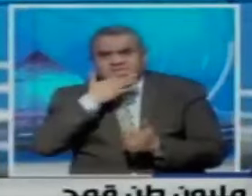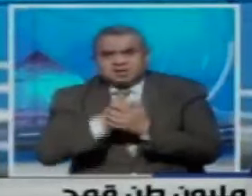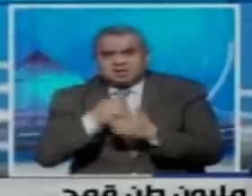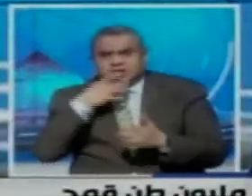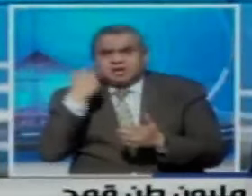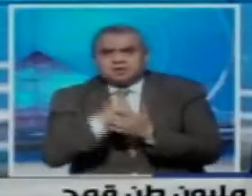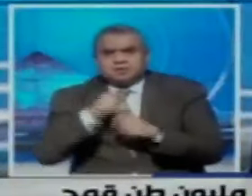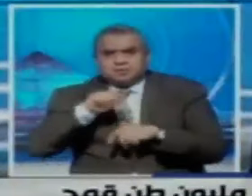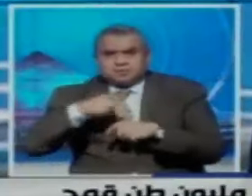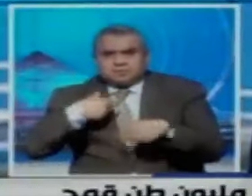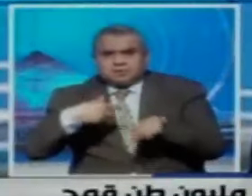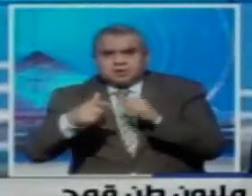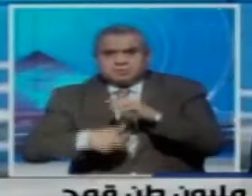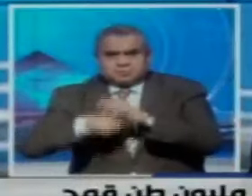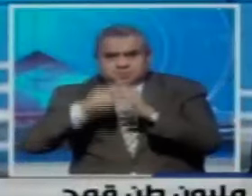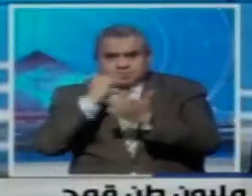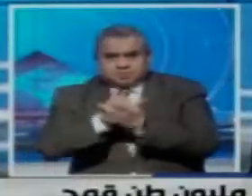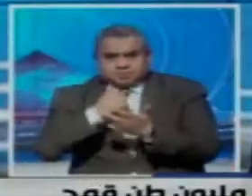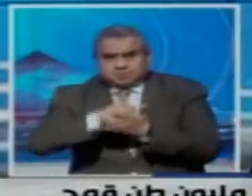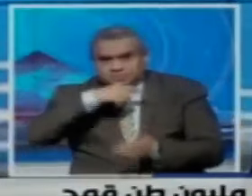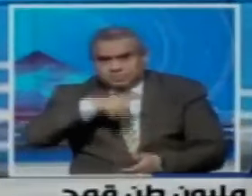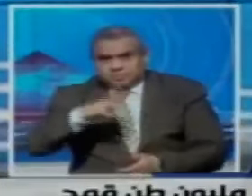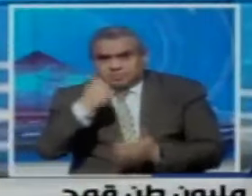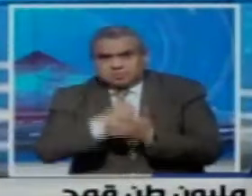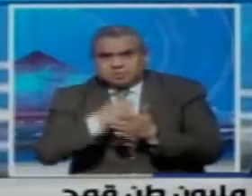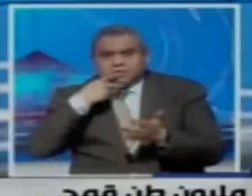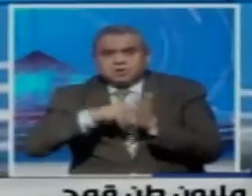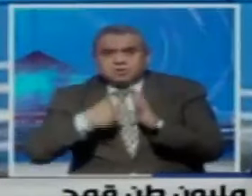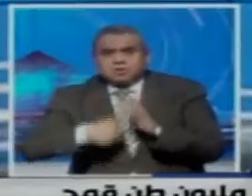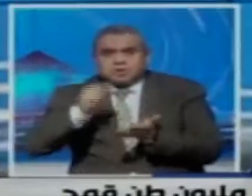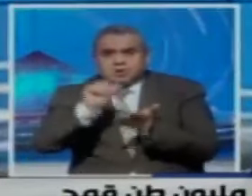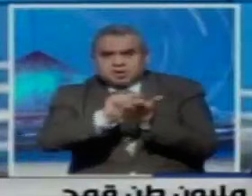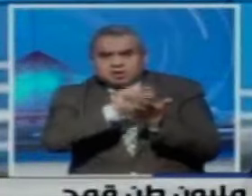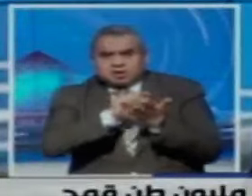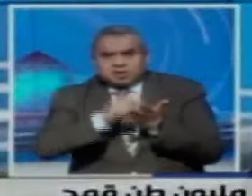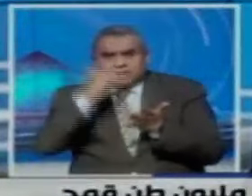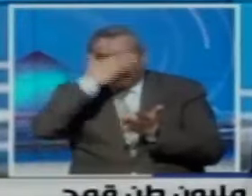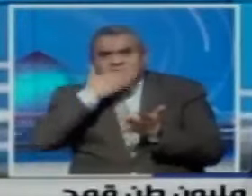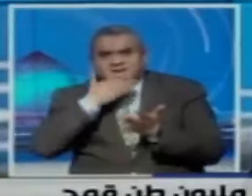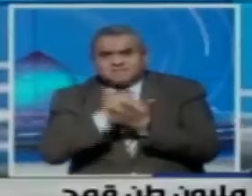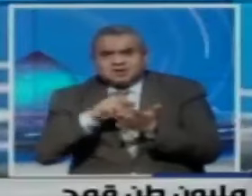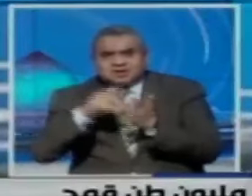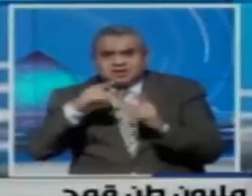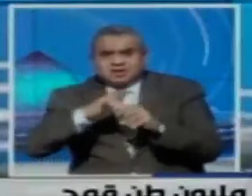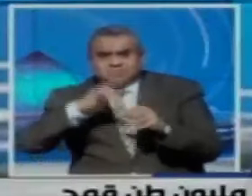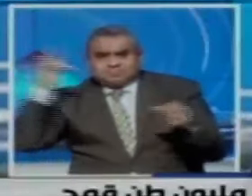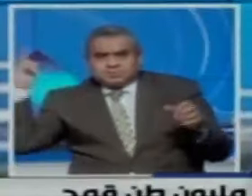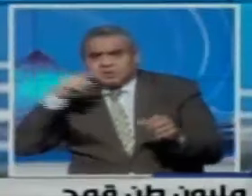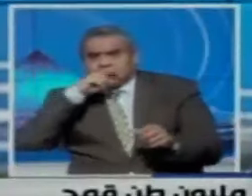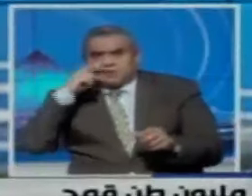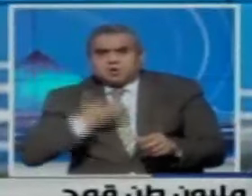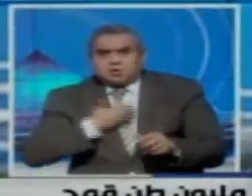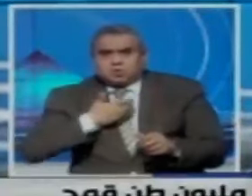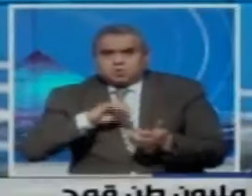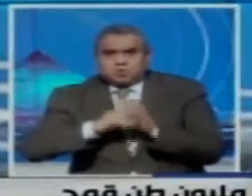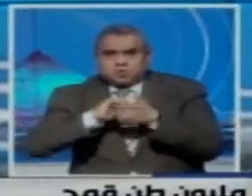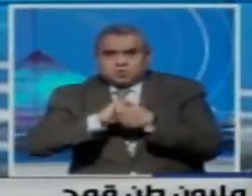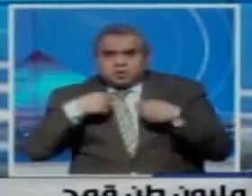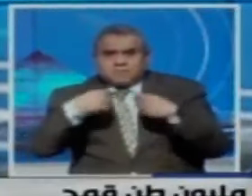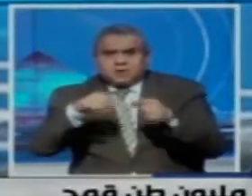الإفريقية للمترولوجيا، حيث أشار إلى تأثر مصر والدول الإفريقية جراء انسحاب روسيا من اتفاقية